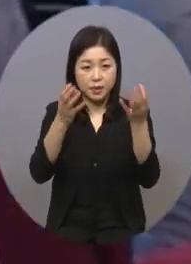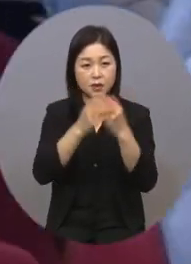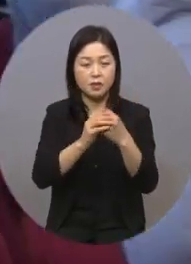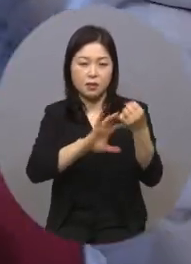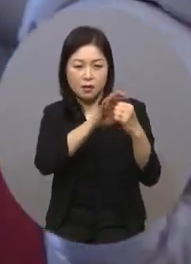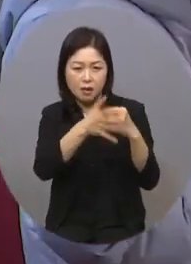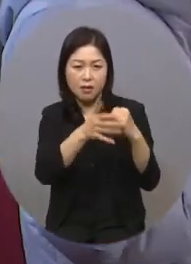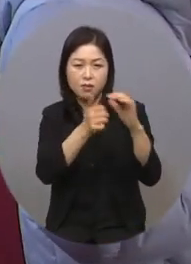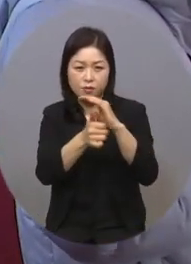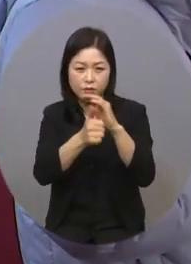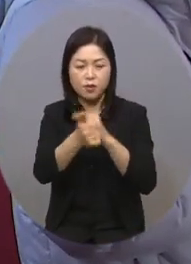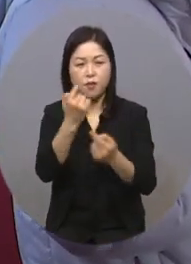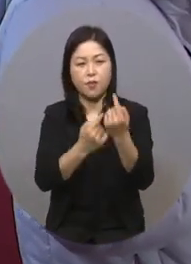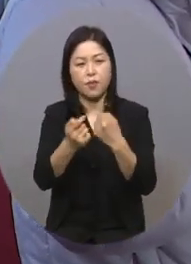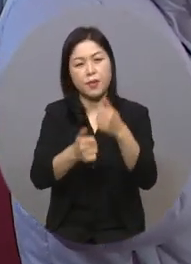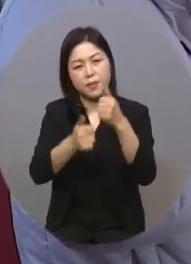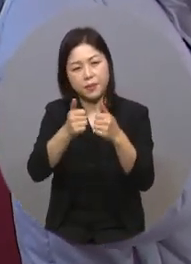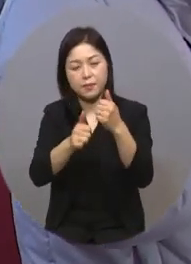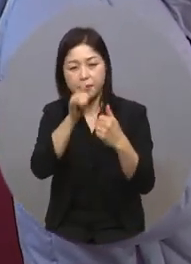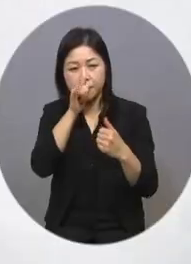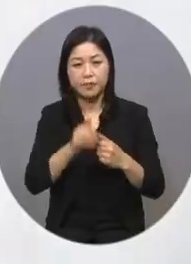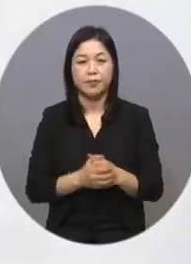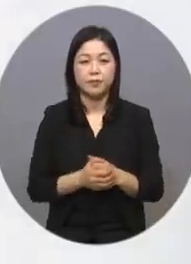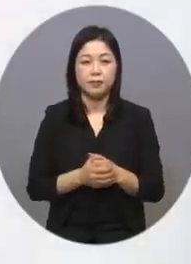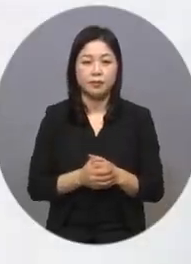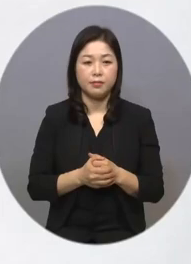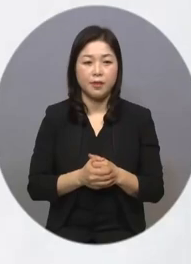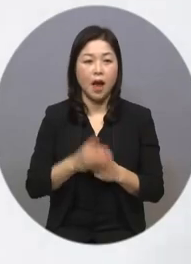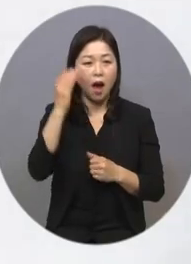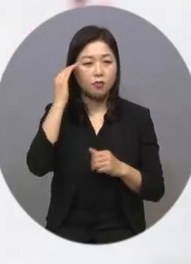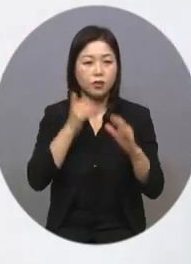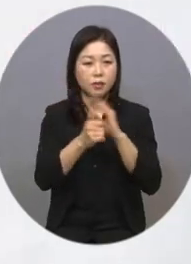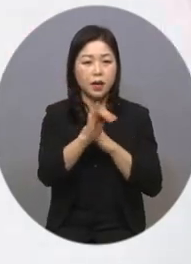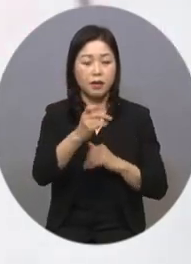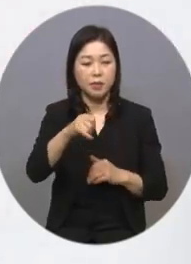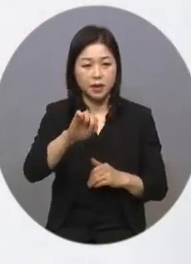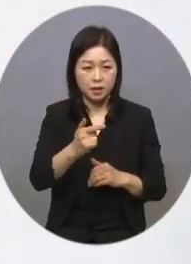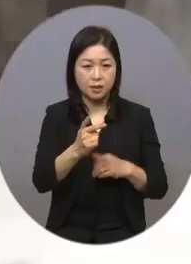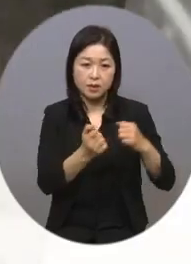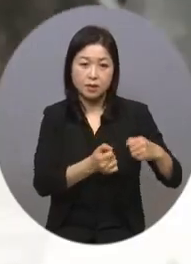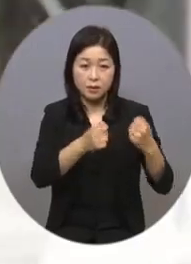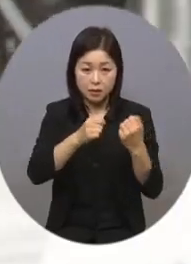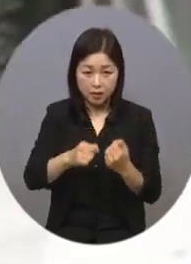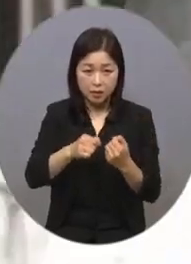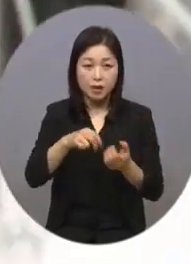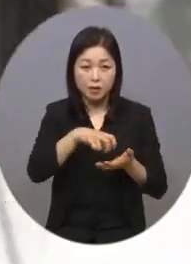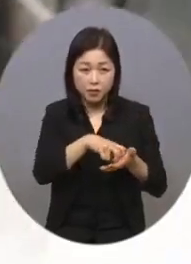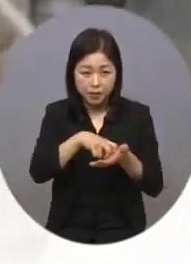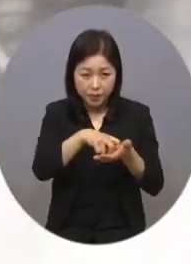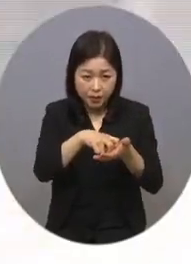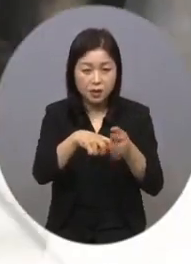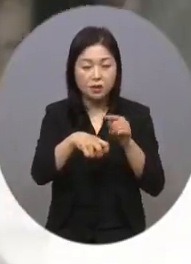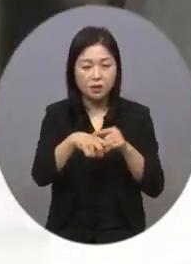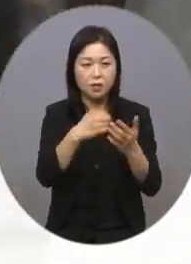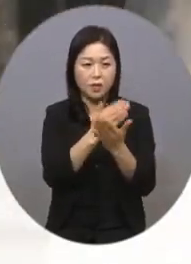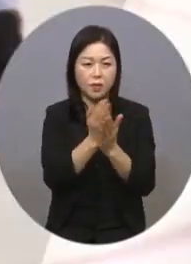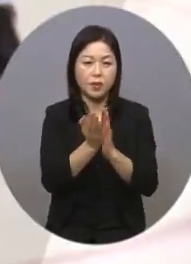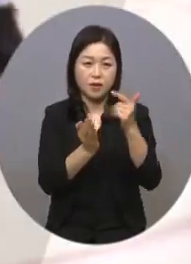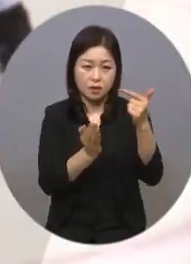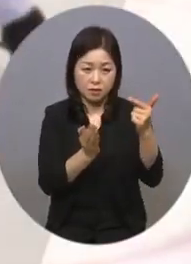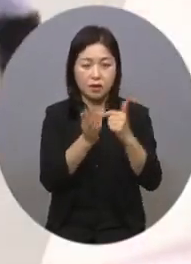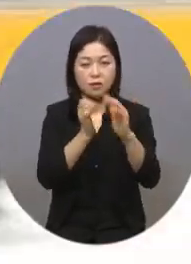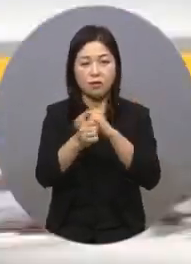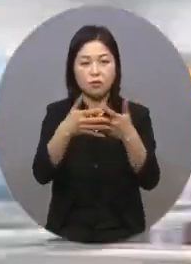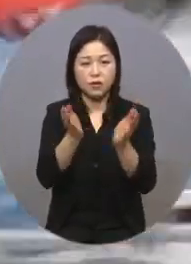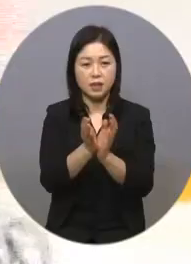펼치는 경쟁의 장으로 꾸며집니다. 우리 대표팀은 알파인 스키, 크로스컨트리 등 6개 종목의 선수단